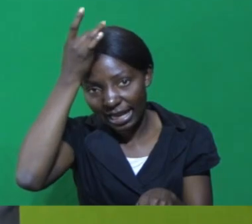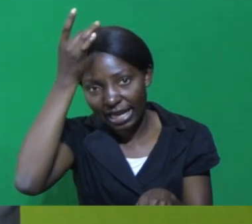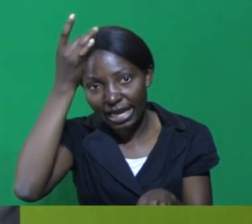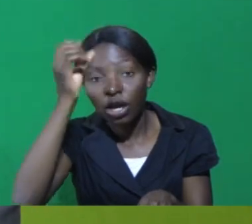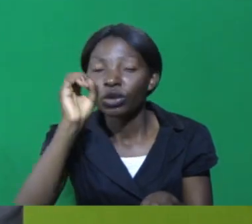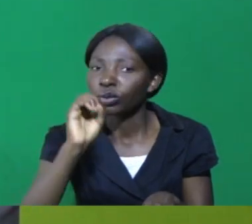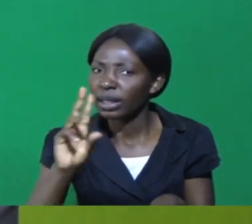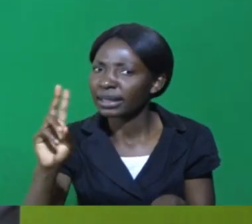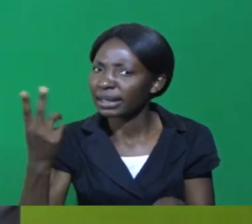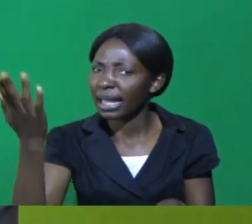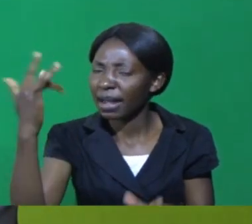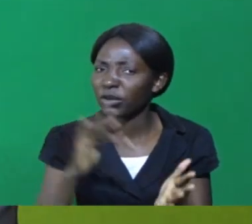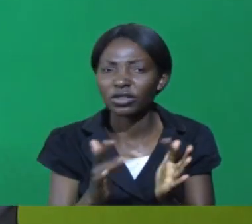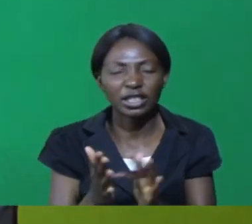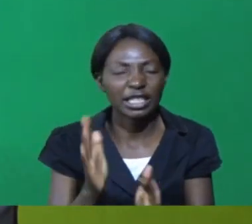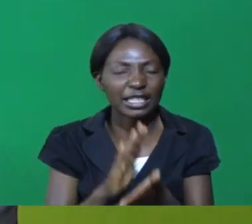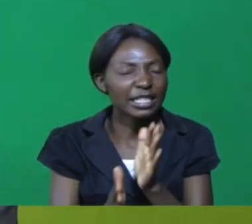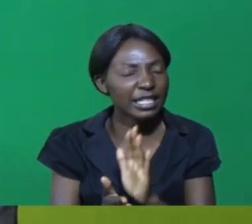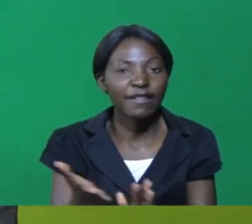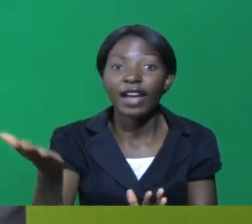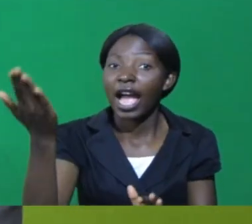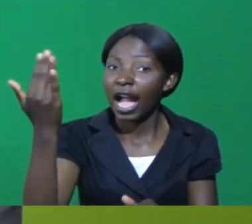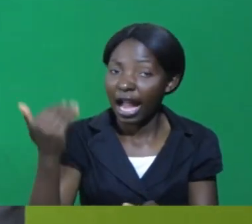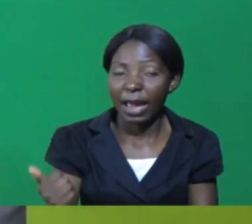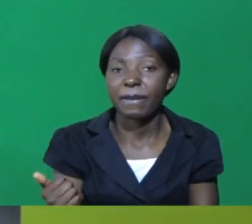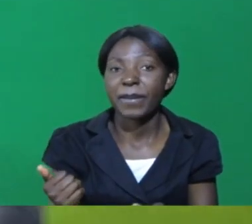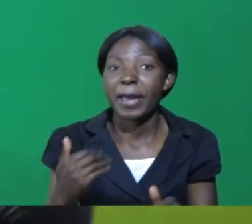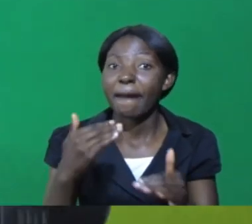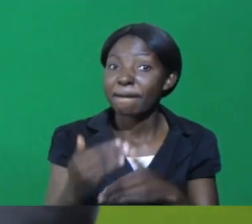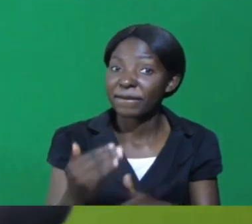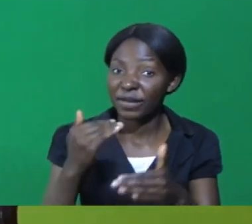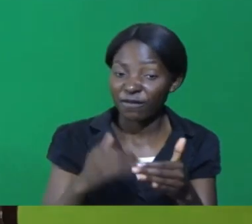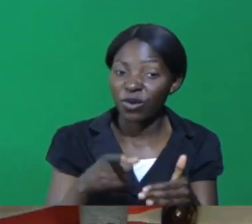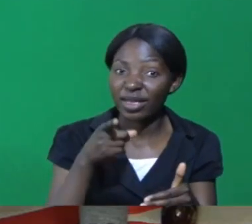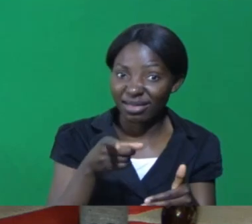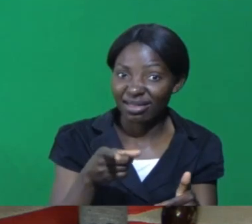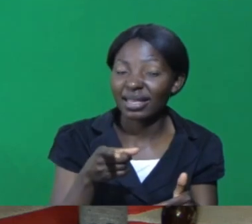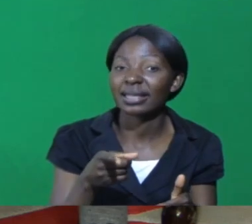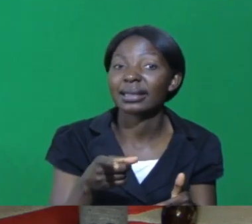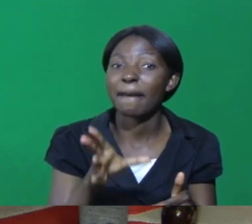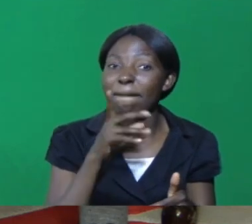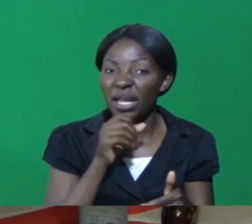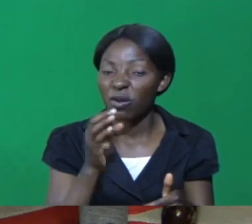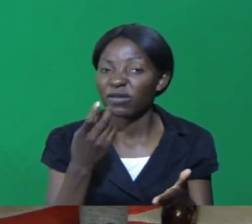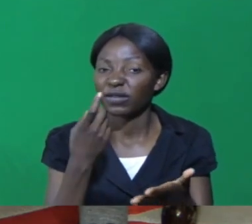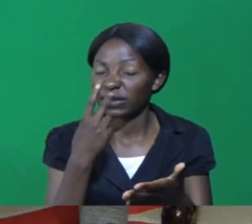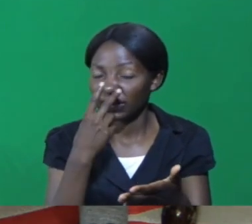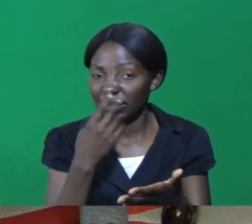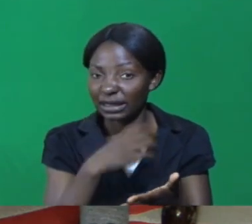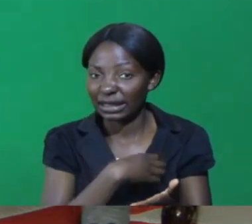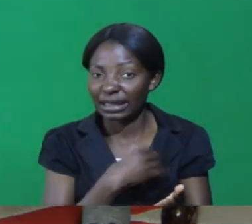kunzi zuva rekuuya kwaJesu. Kureva kuti Jesu haauye mambo uyu asati aonekwa.